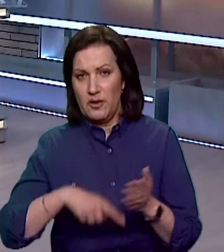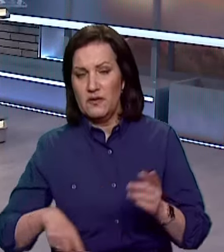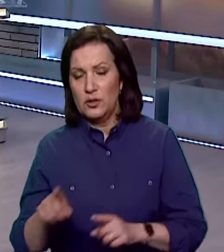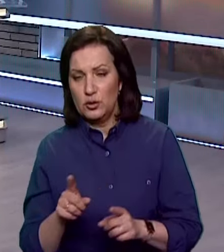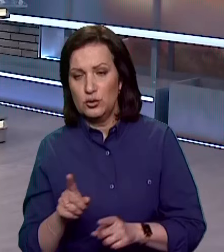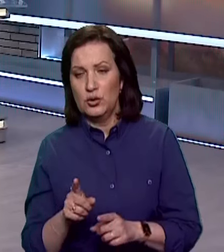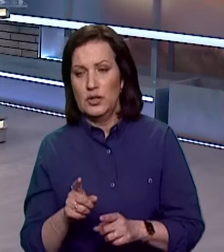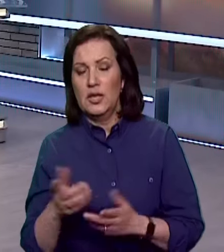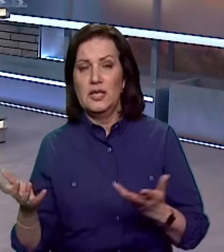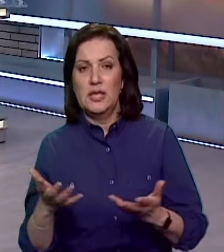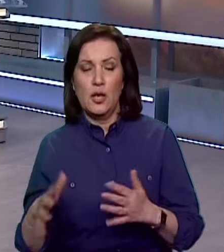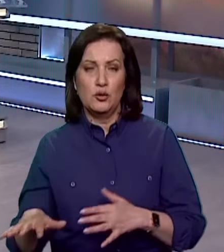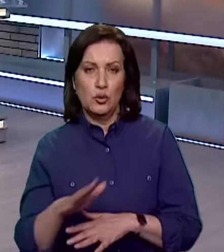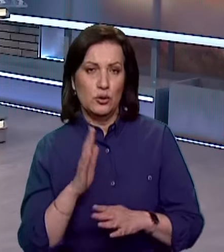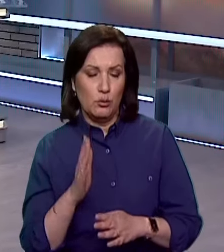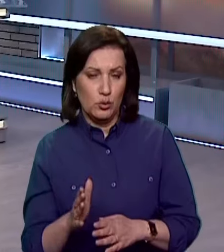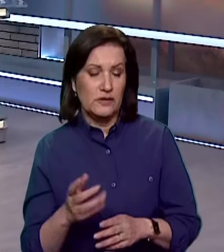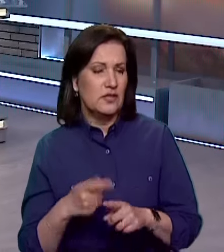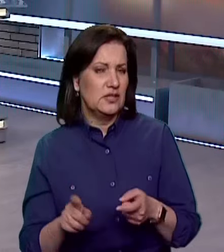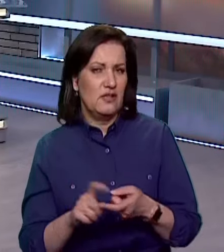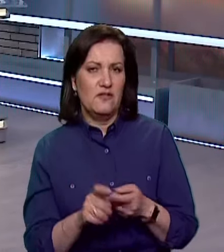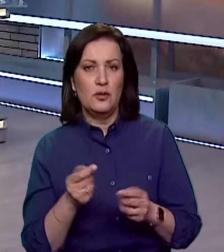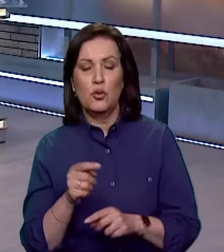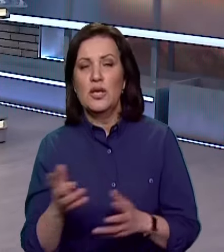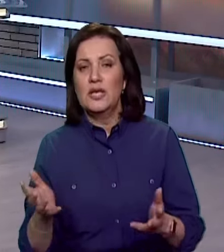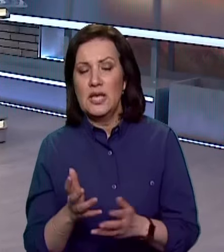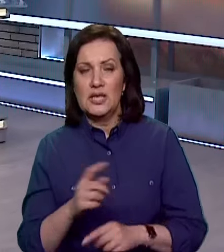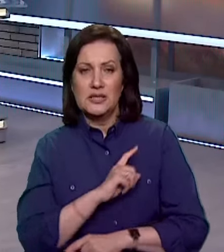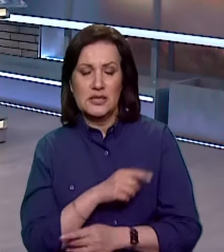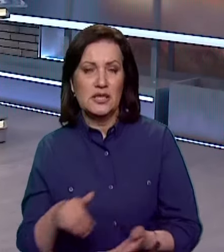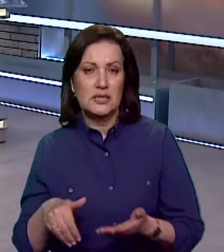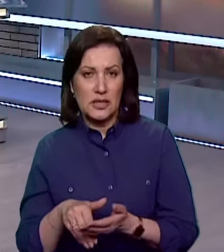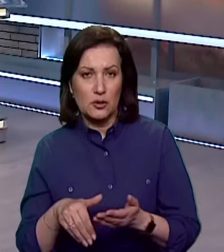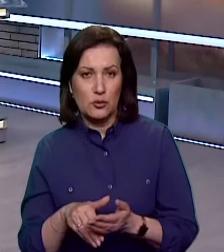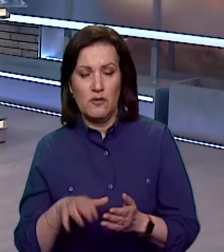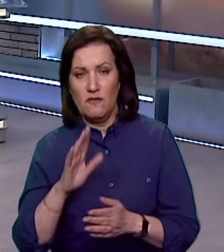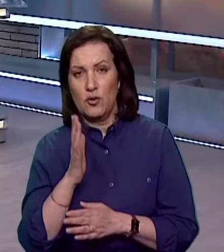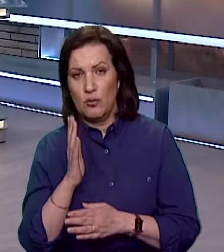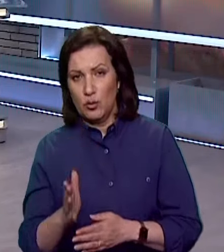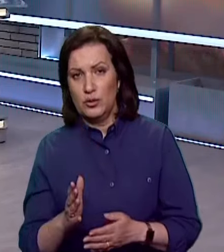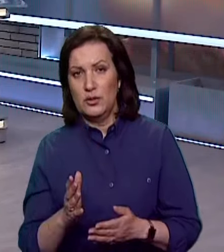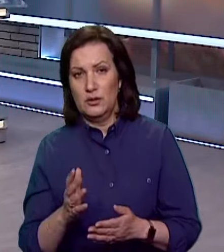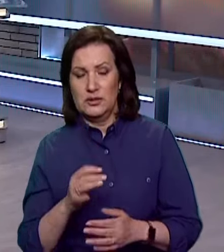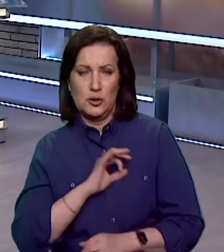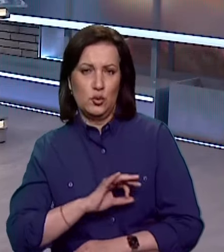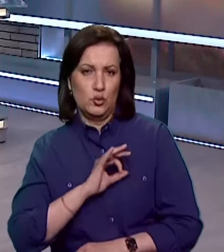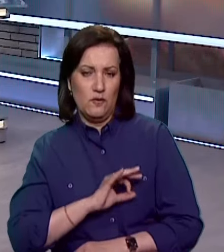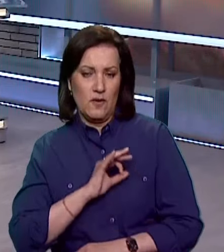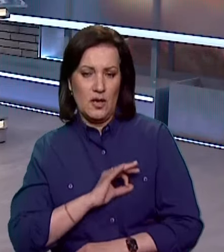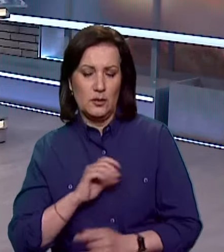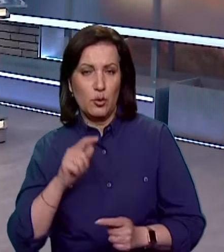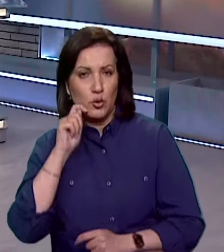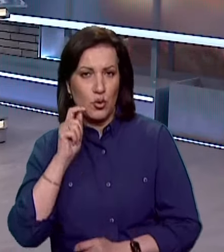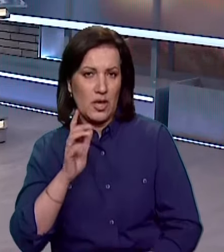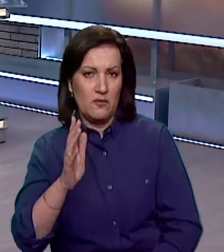що яка зона буде, ну знову ж, це все залежатиме від того, які сили і засоби ворог буде намагатися застосувати проти